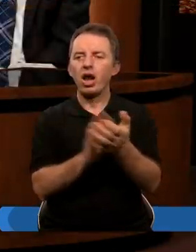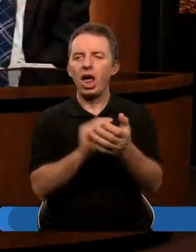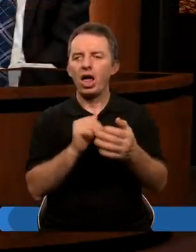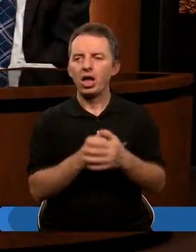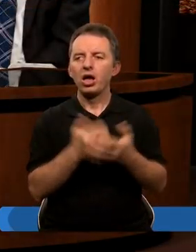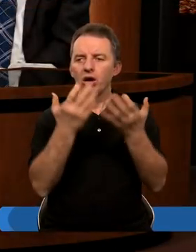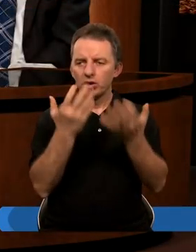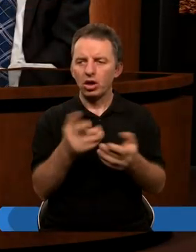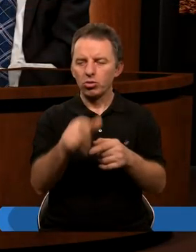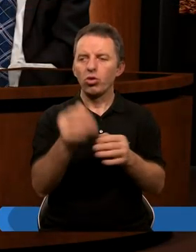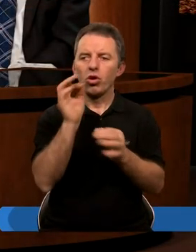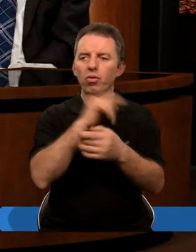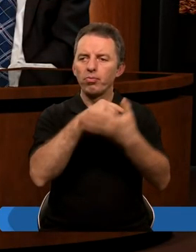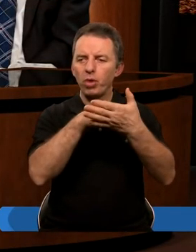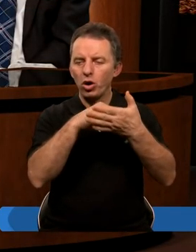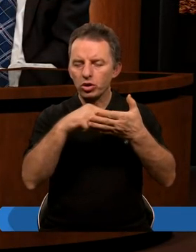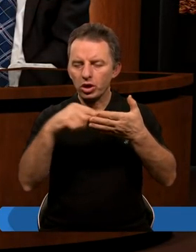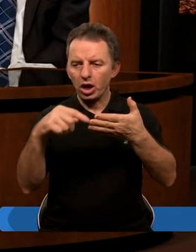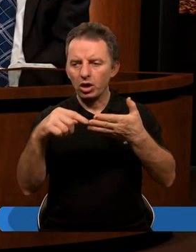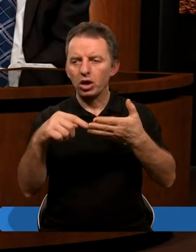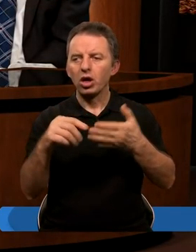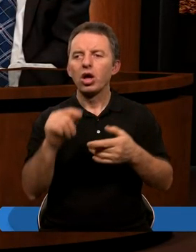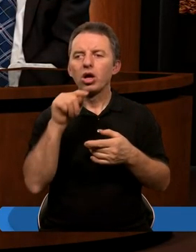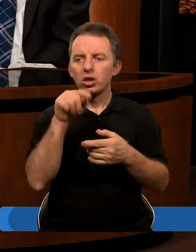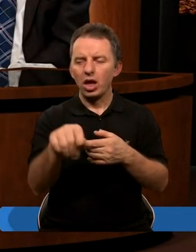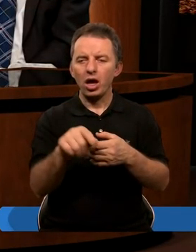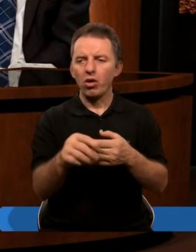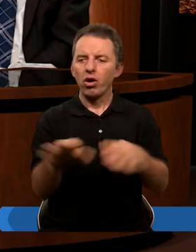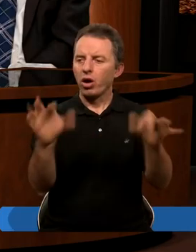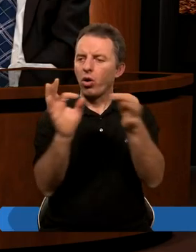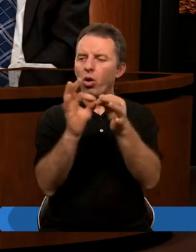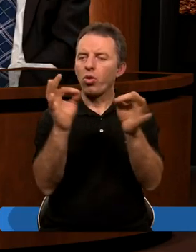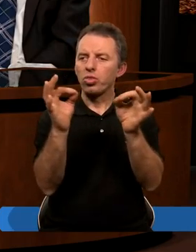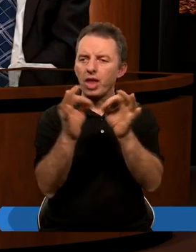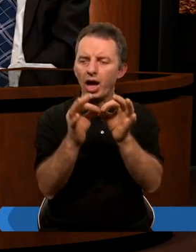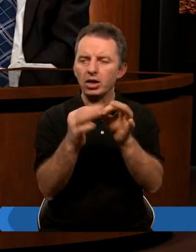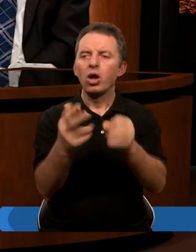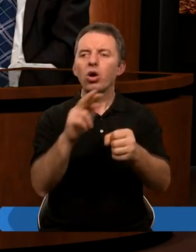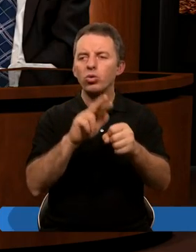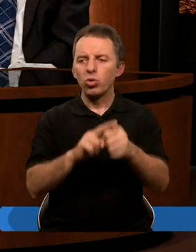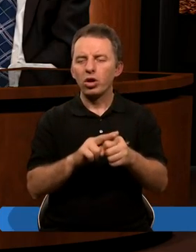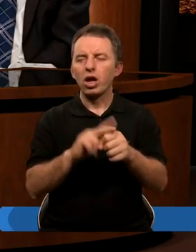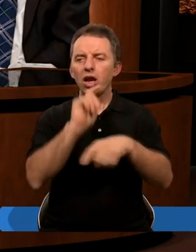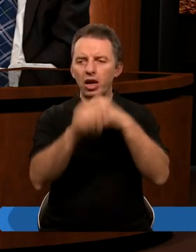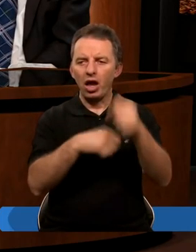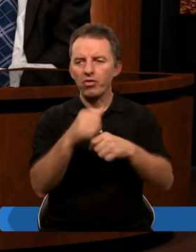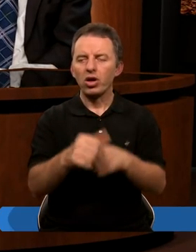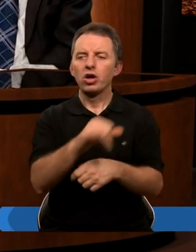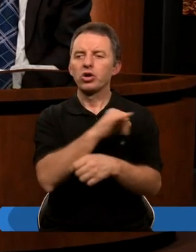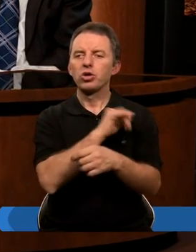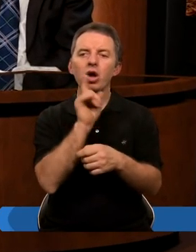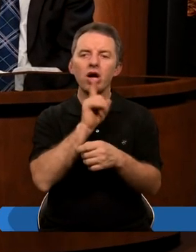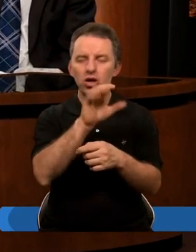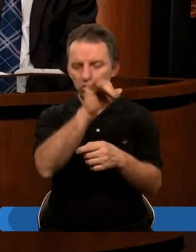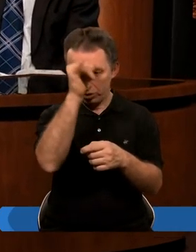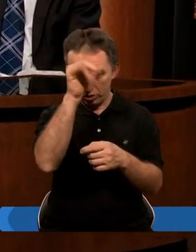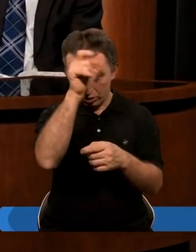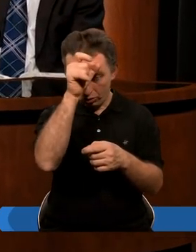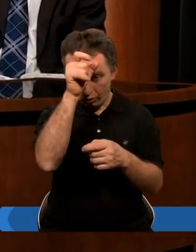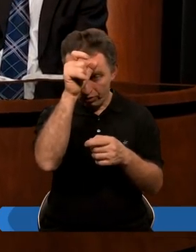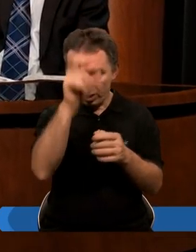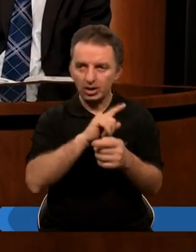Chciałbym tu szczególnie podkreślić tę relację, którą nawiązuje grzesznik z Bogiem.